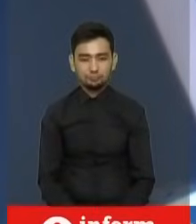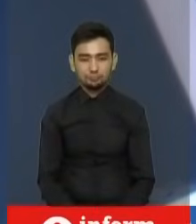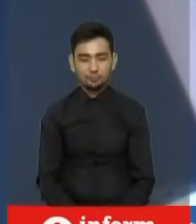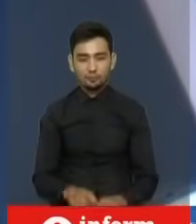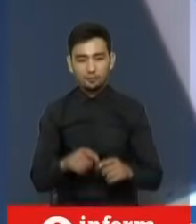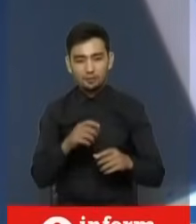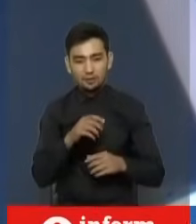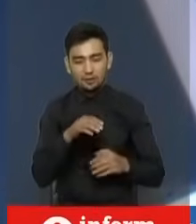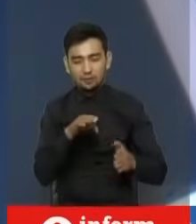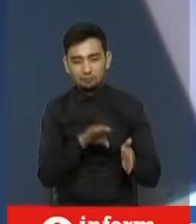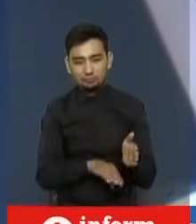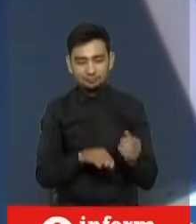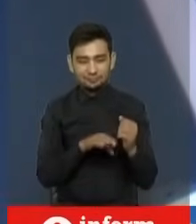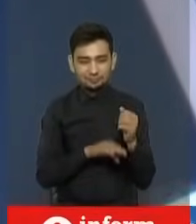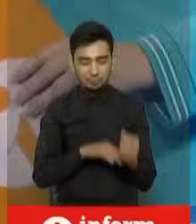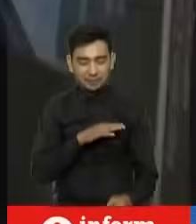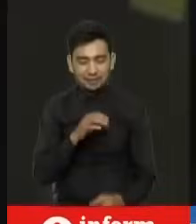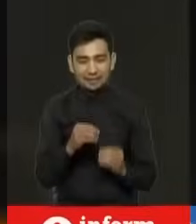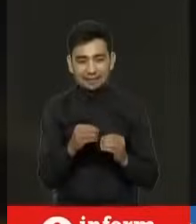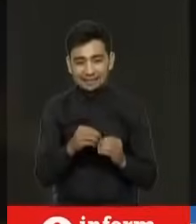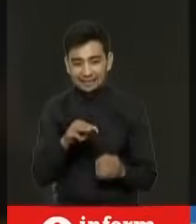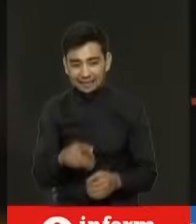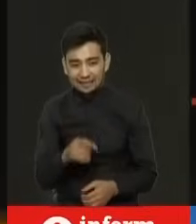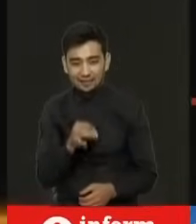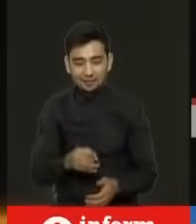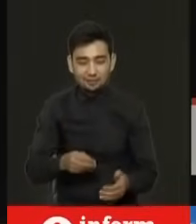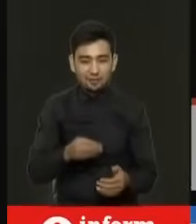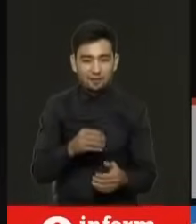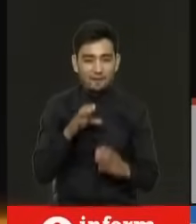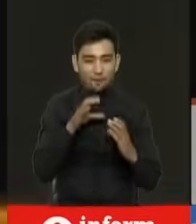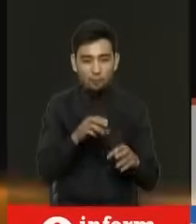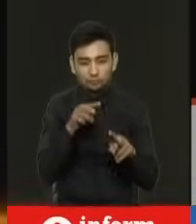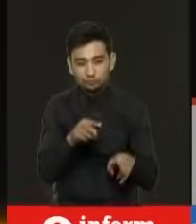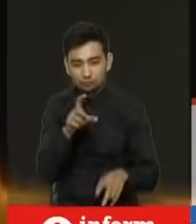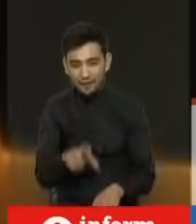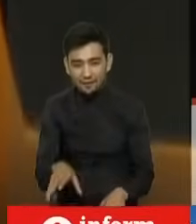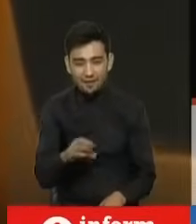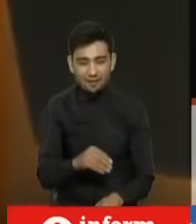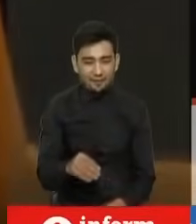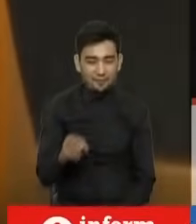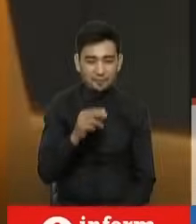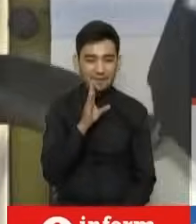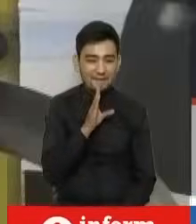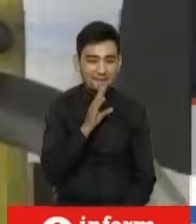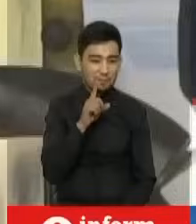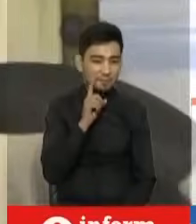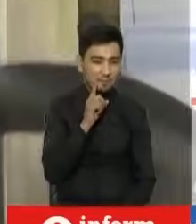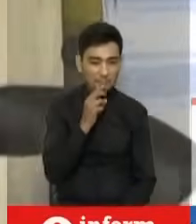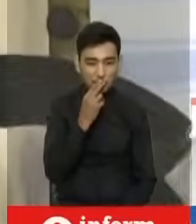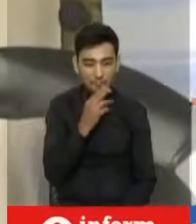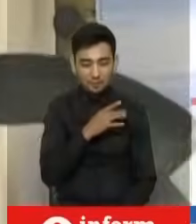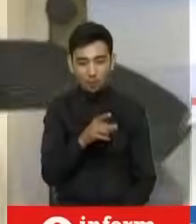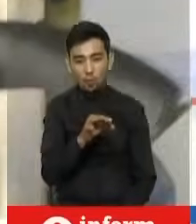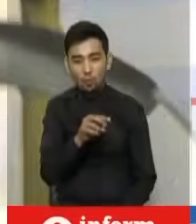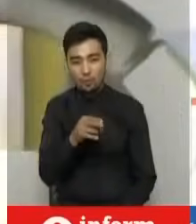Унизили из-за 10 тенге. В Караганде контролер автобуса отругала при всех девочку-подростка из-за того, что у нее на карте